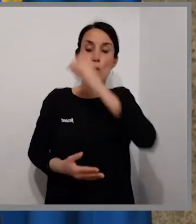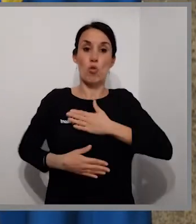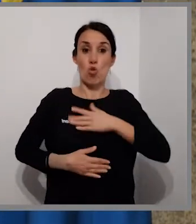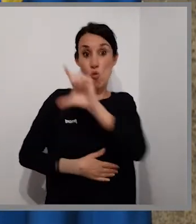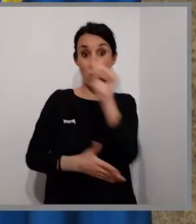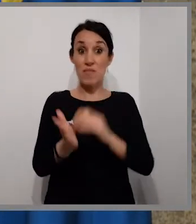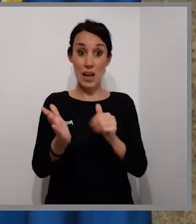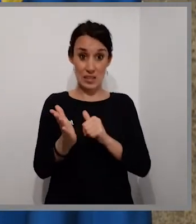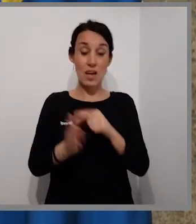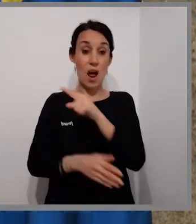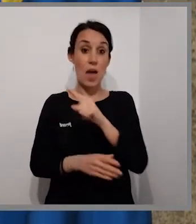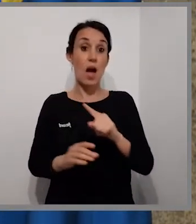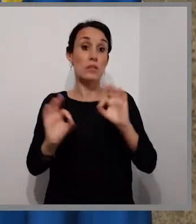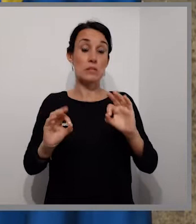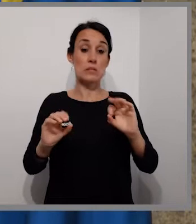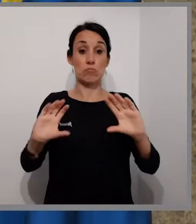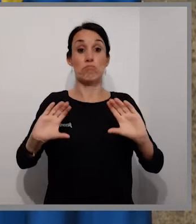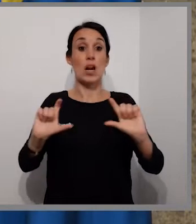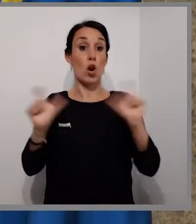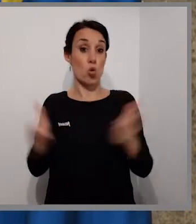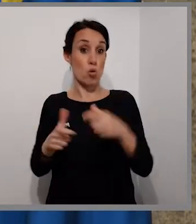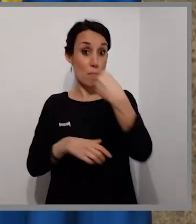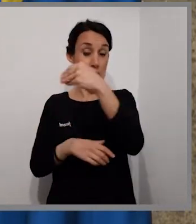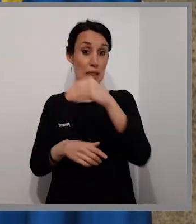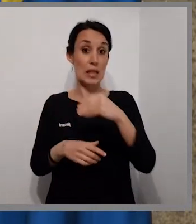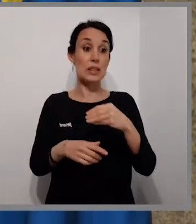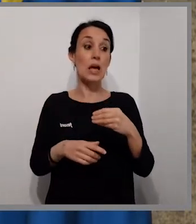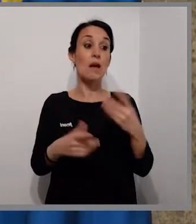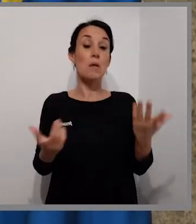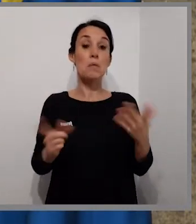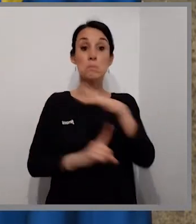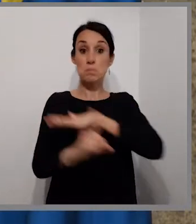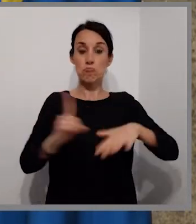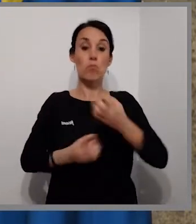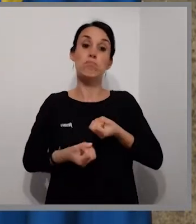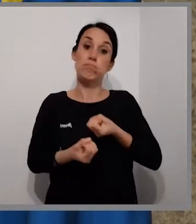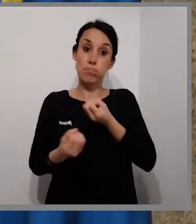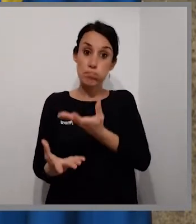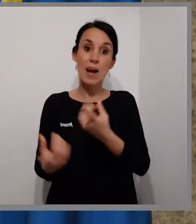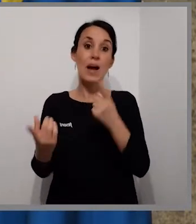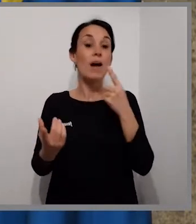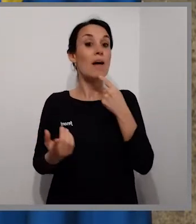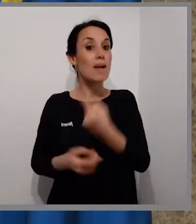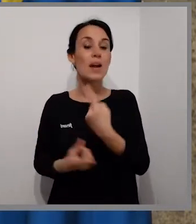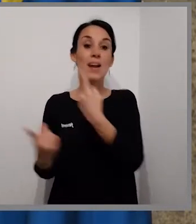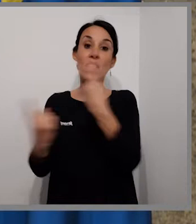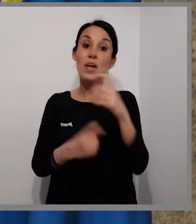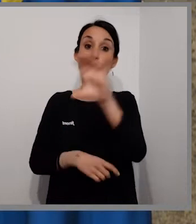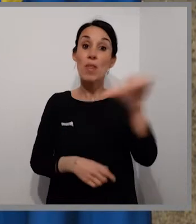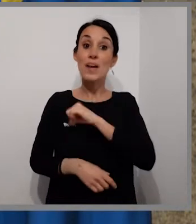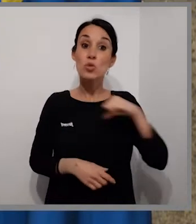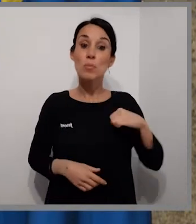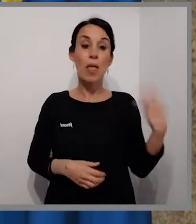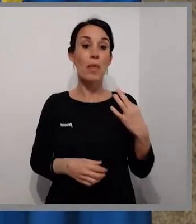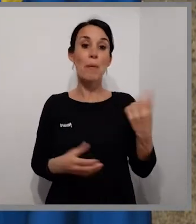Comunitat Valenciana damunt de la Conferència de Presidents, en aquest entorn, significat la necessitat de